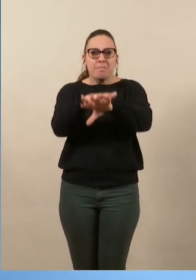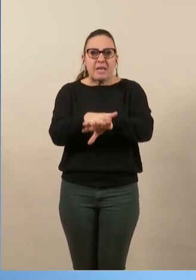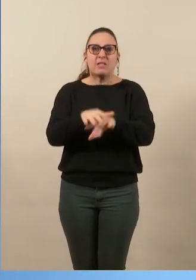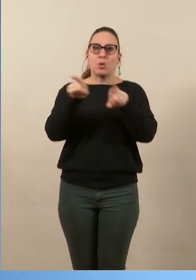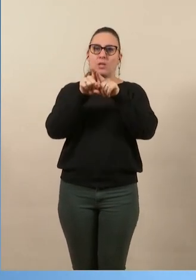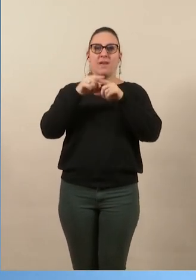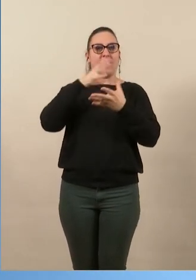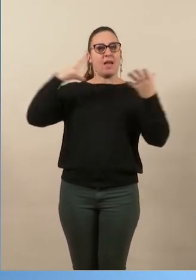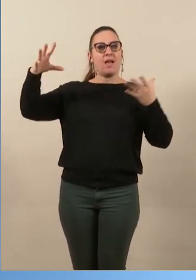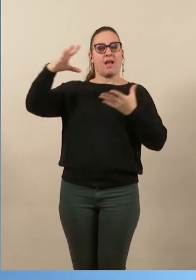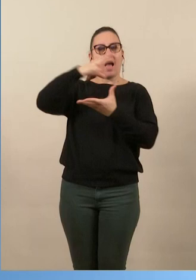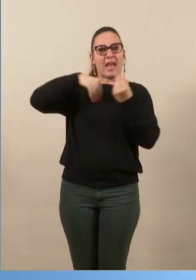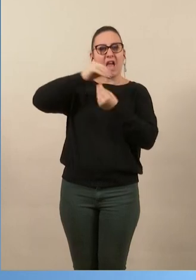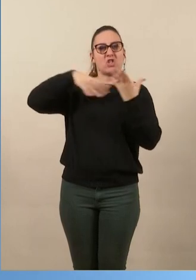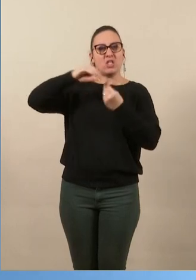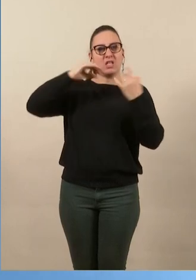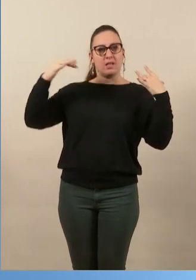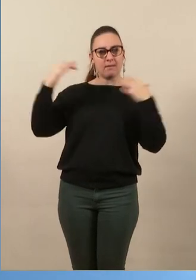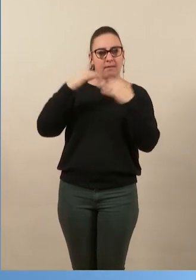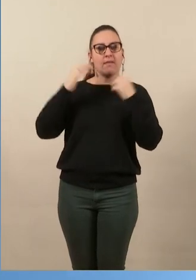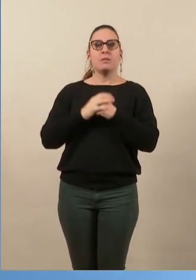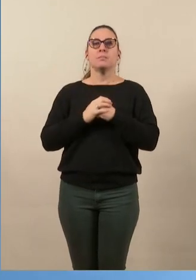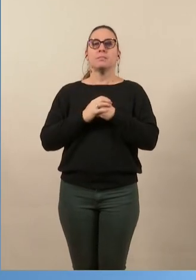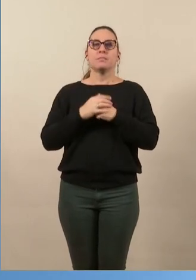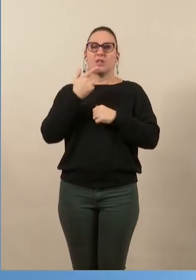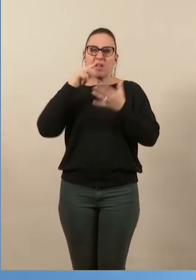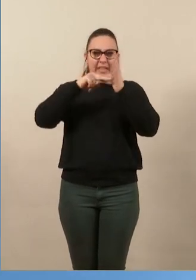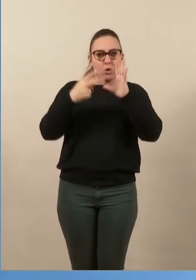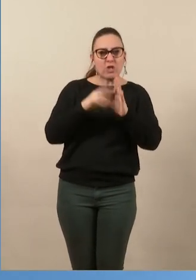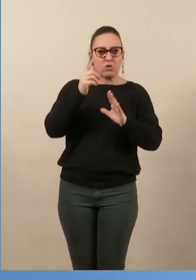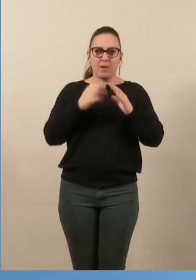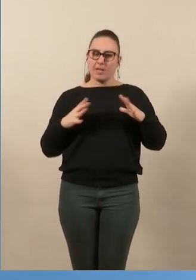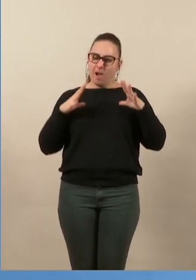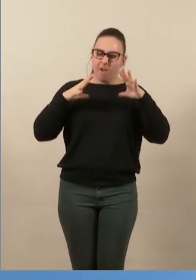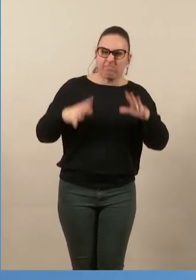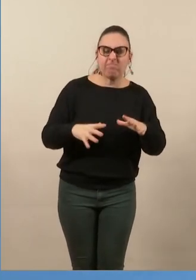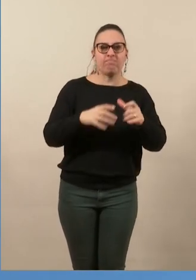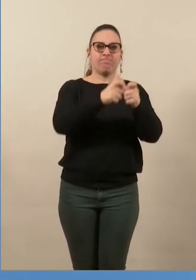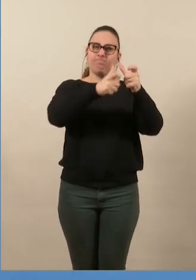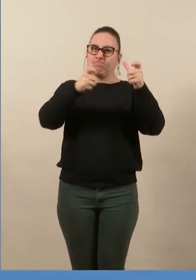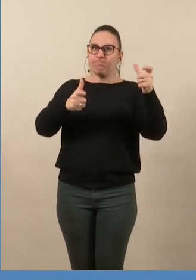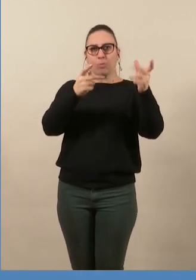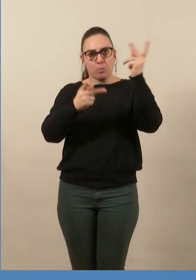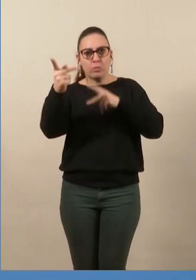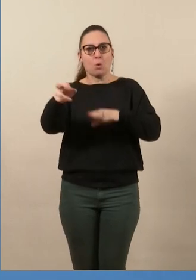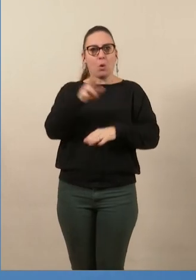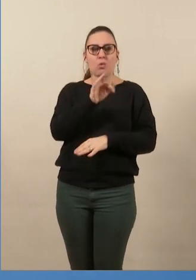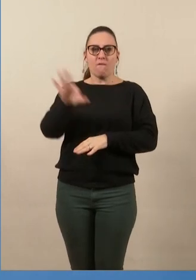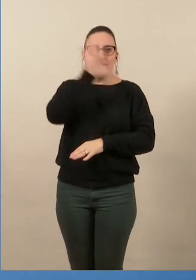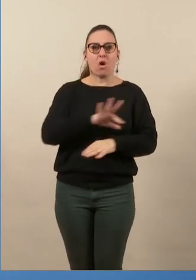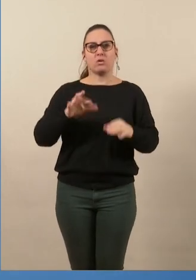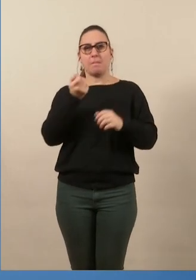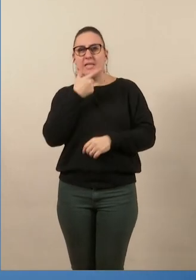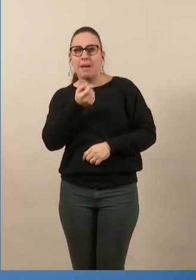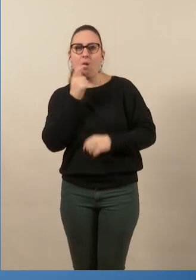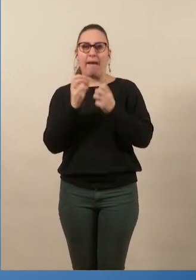énergies renouvelables gagneré en souveraineté économique et technologique en réindustrialisation la France et l'Europe pour les médicaments l'électronique